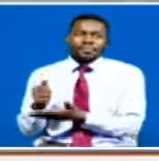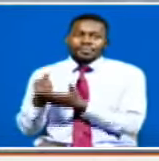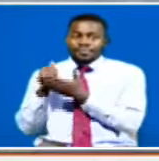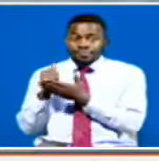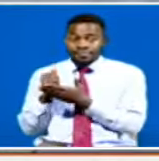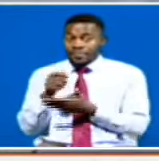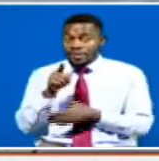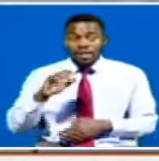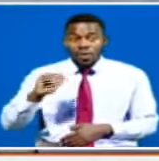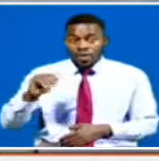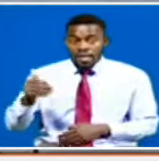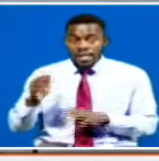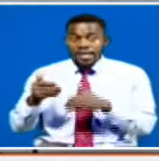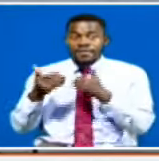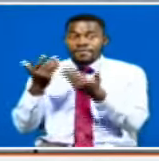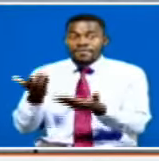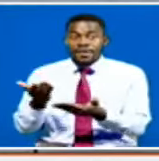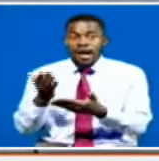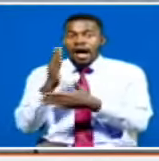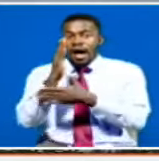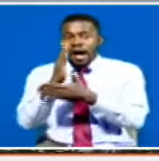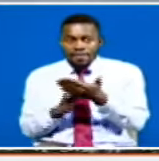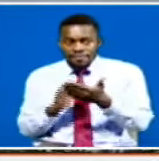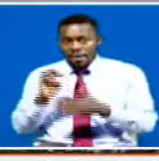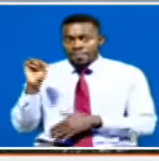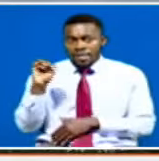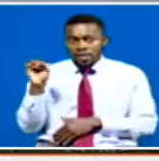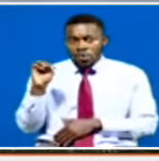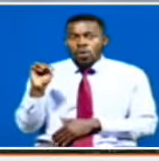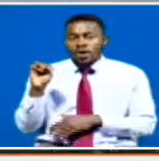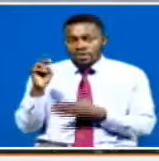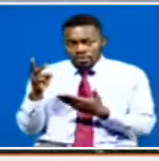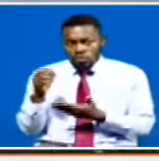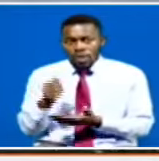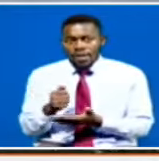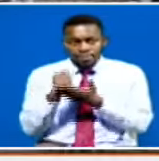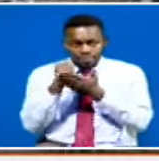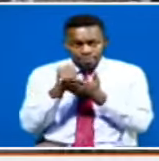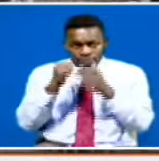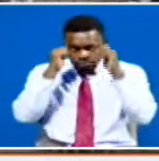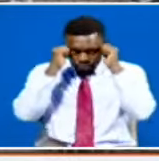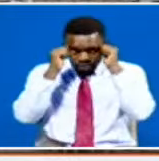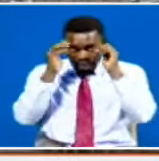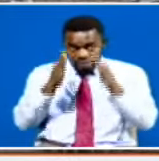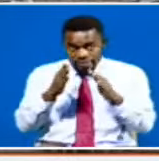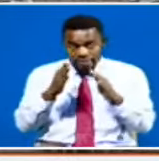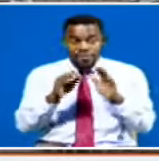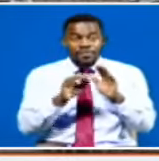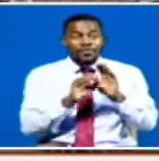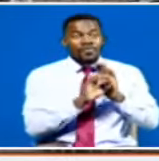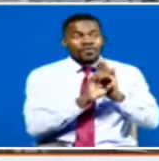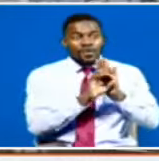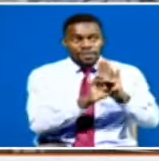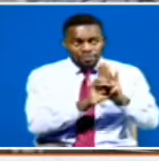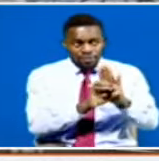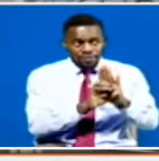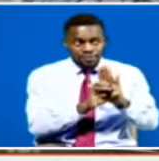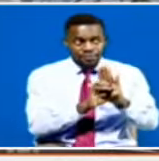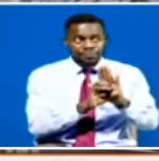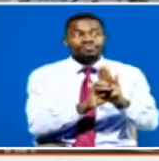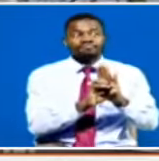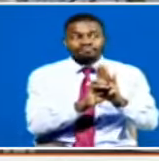nusu milioni kwa wanafunzi hewa na hata taasisi zisizokuwepo. Kwa mfano, chuo cha